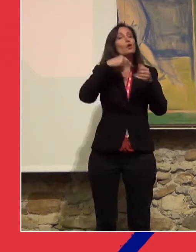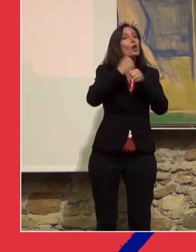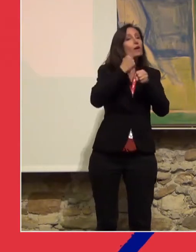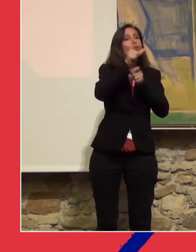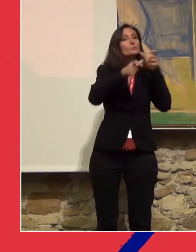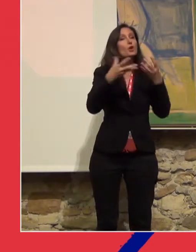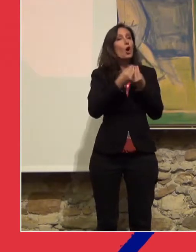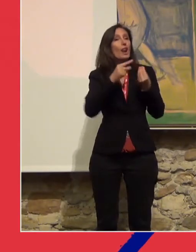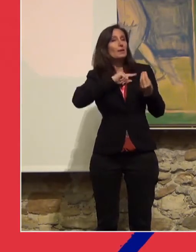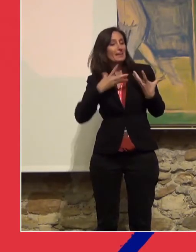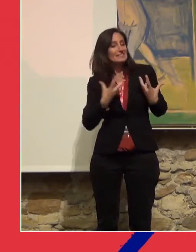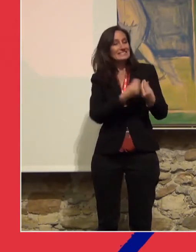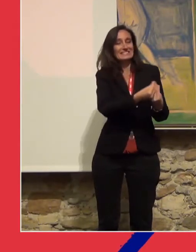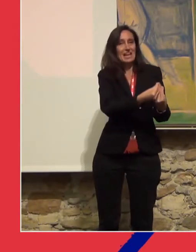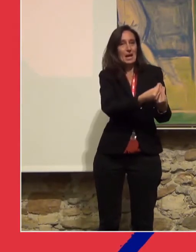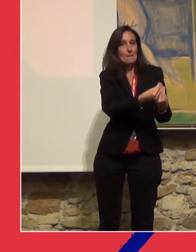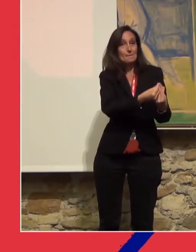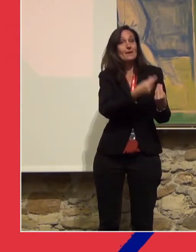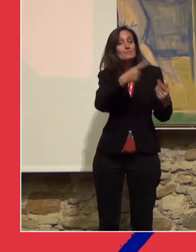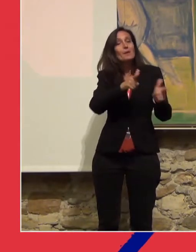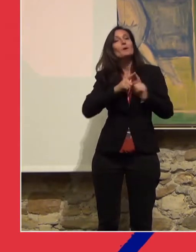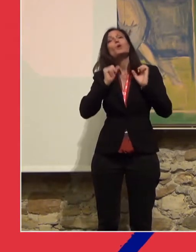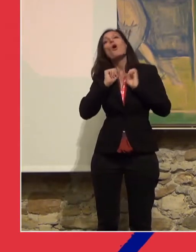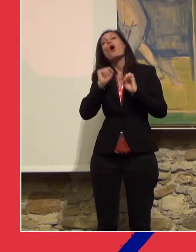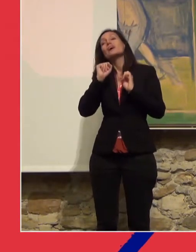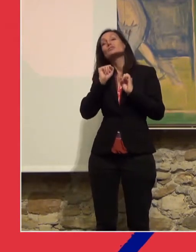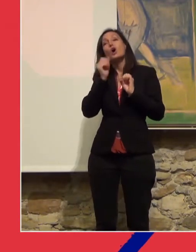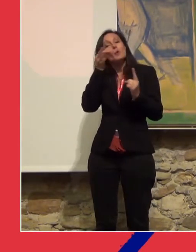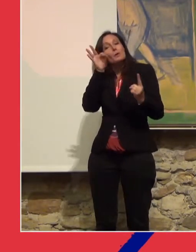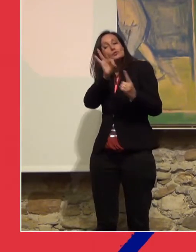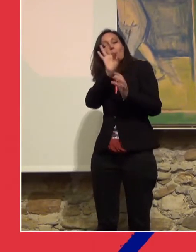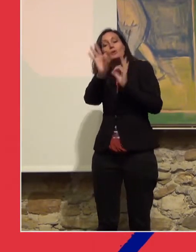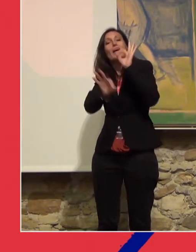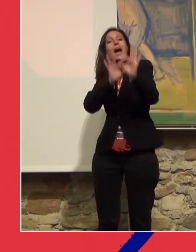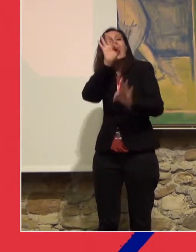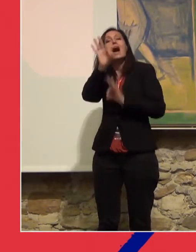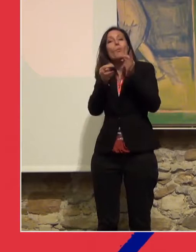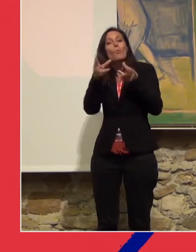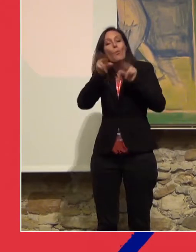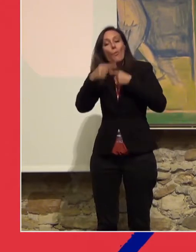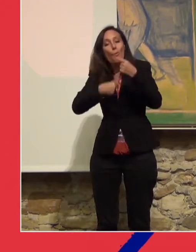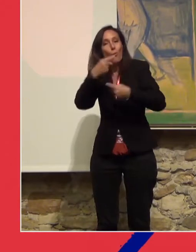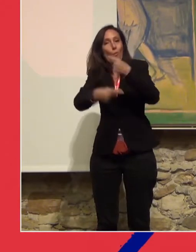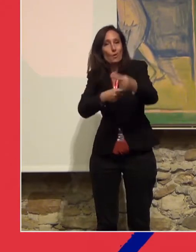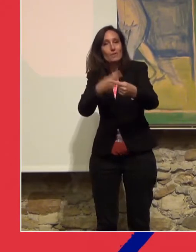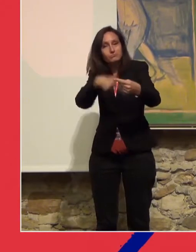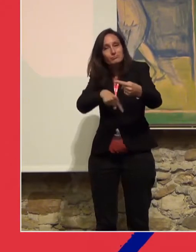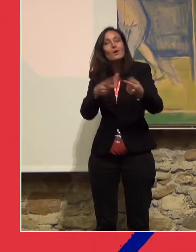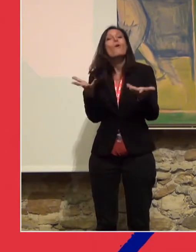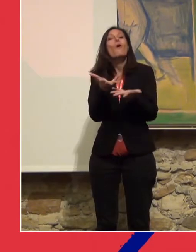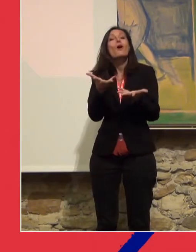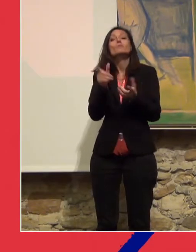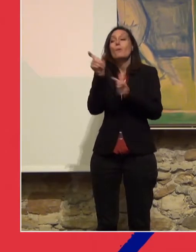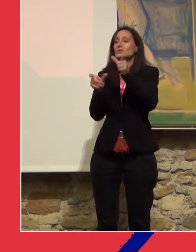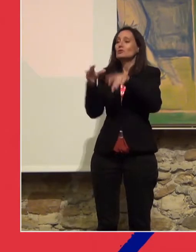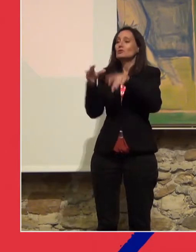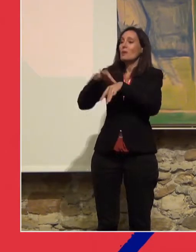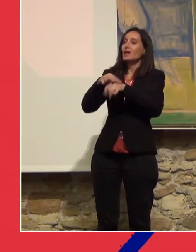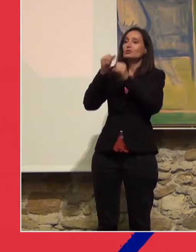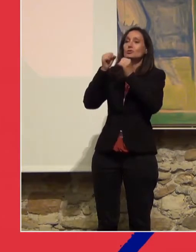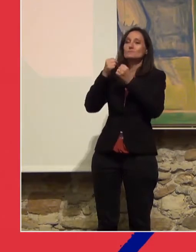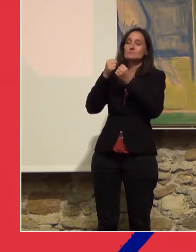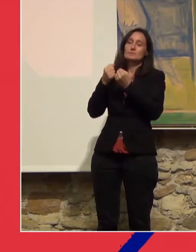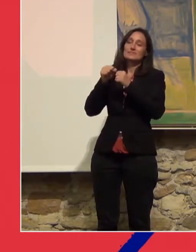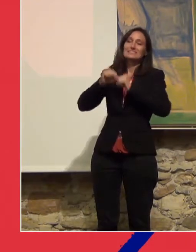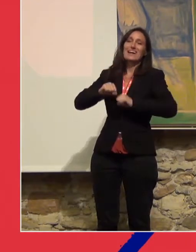scopo della cura, che è la salute dei nostri pazienti. Questo lavoro insieme